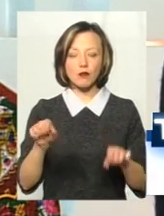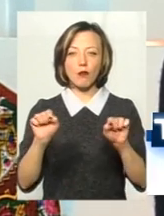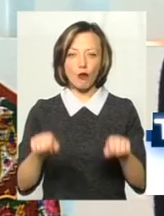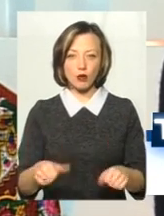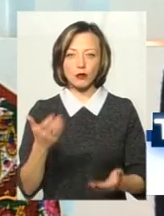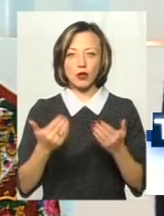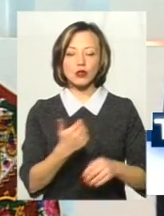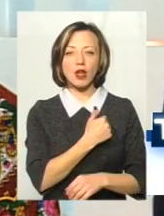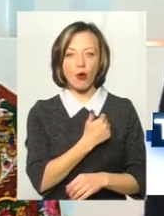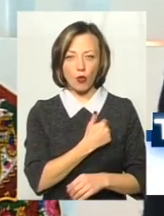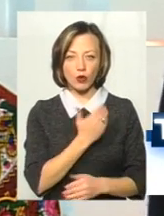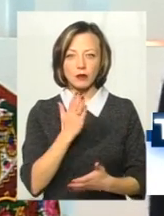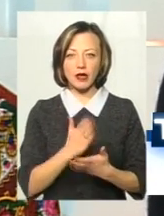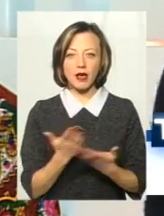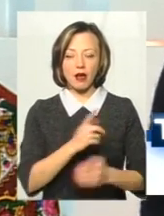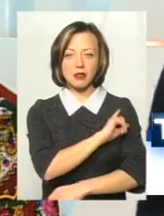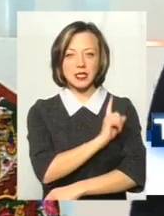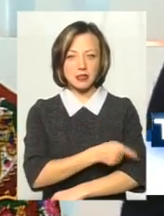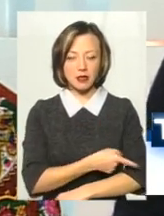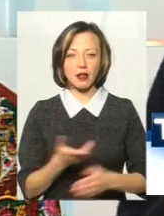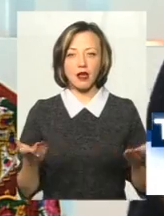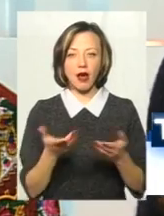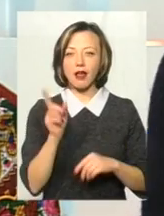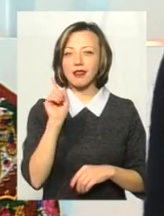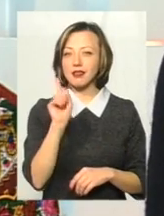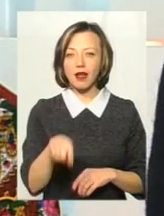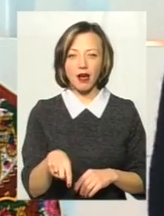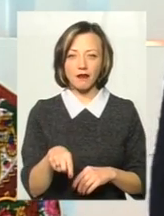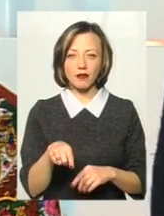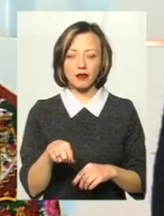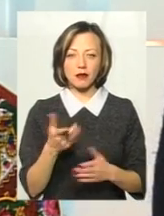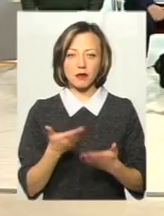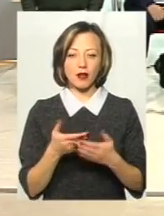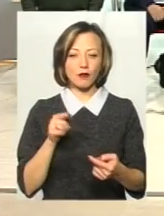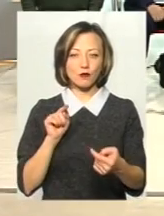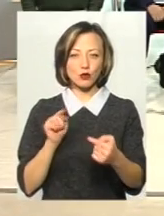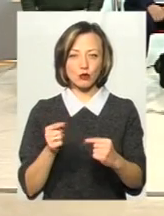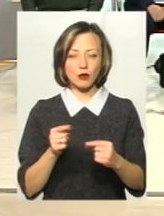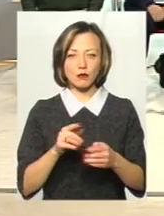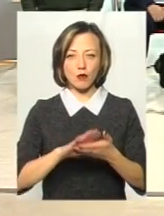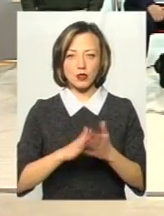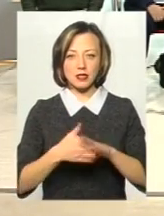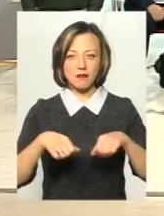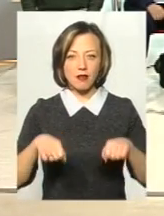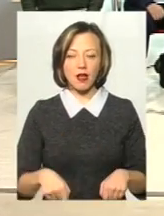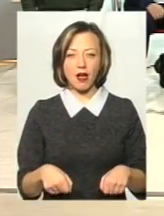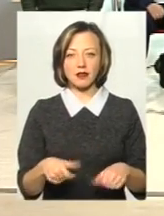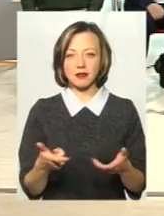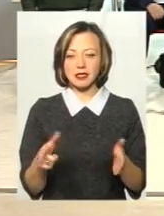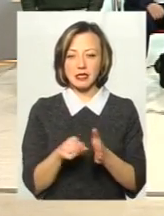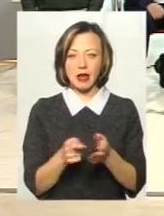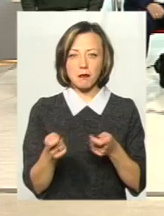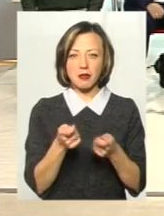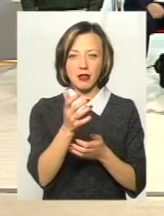якщо захочемо, що є якась сила, да, яка навіть іде всупереч там позиції влади з адмінресурсом, з